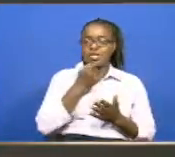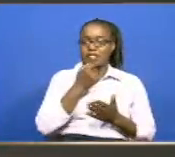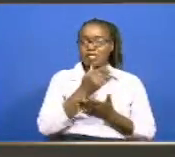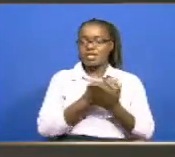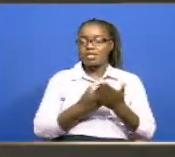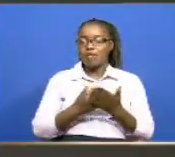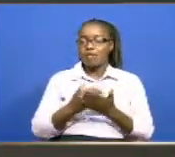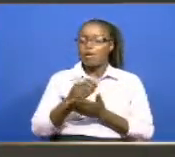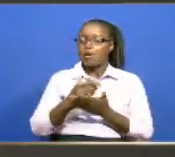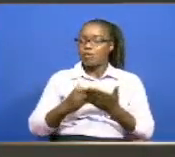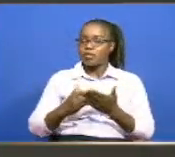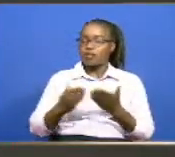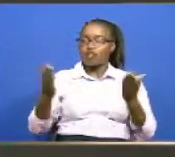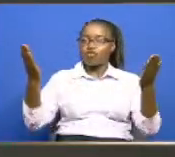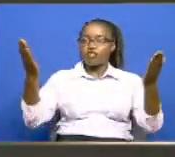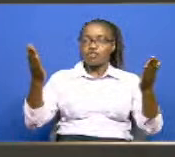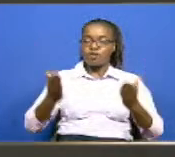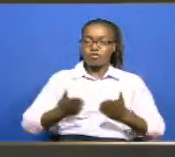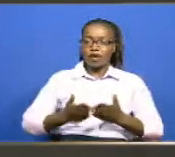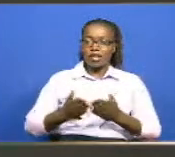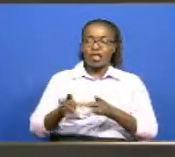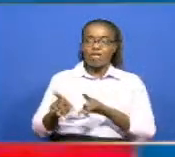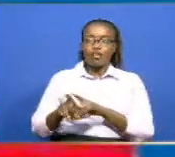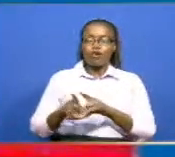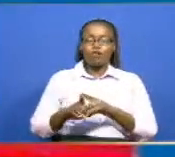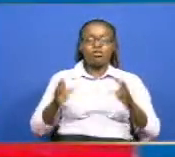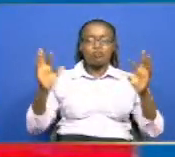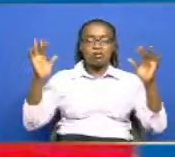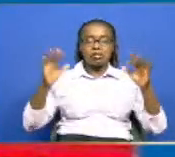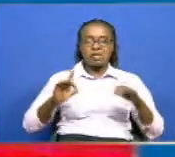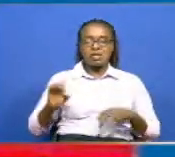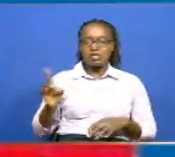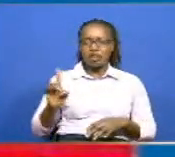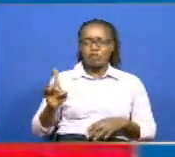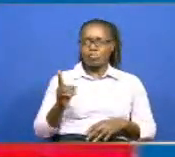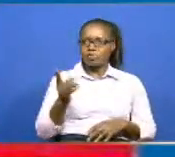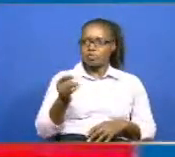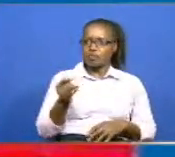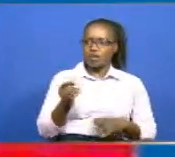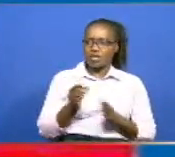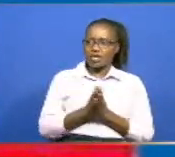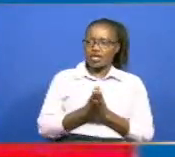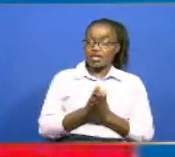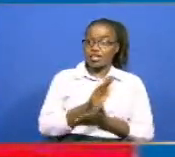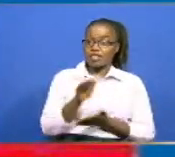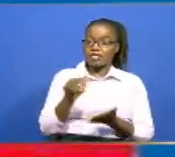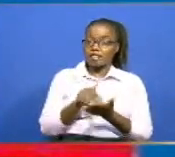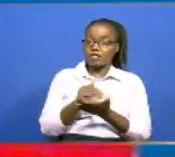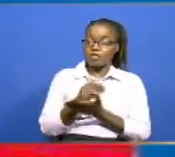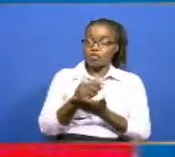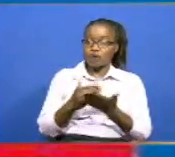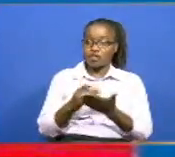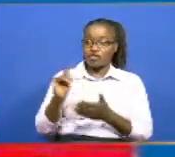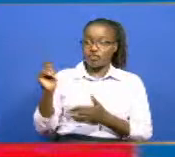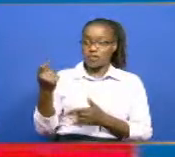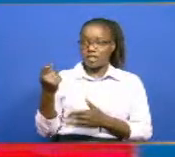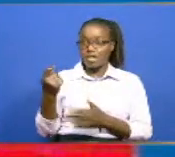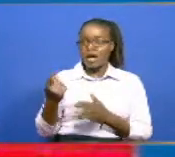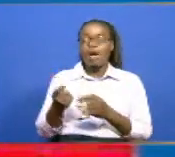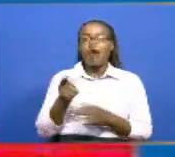za Rift Valley. Kuna uwezekano wa mvua pia katika maeneo ya Nairobi na pia katika sehemu za maeneo ya kati. Itakapotimu kesho